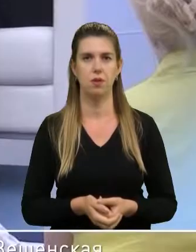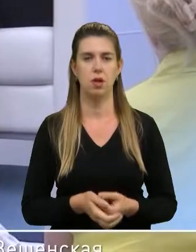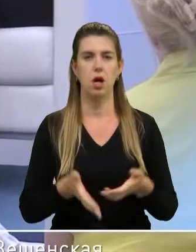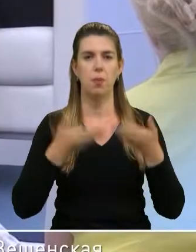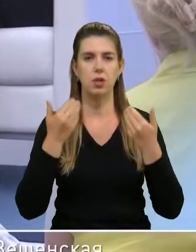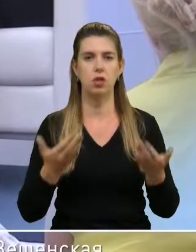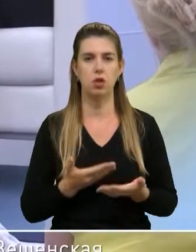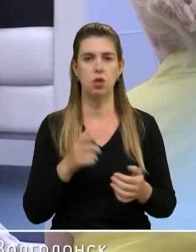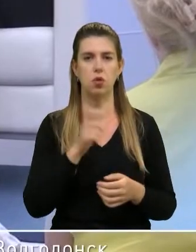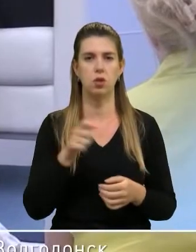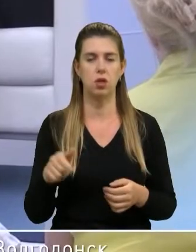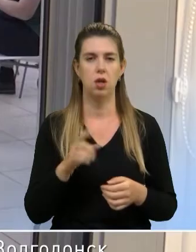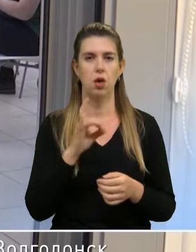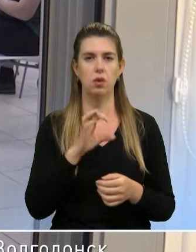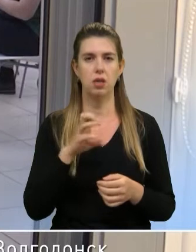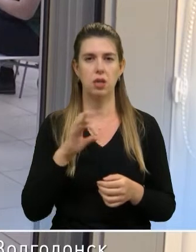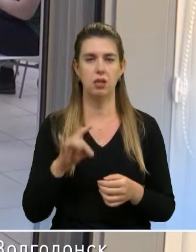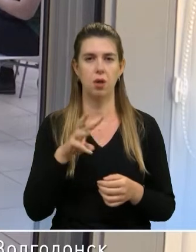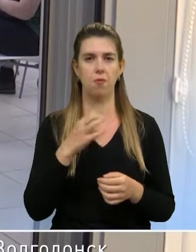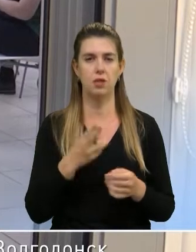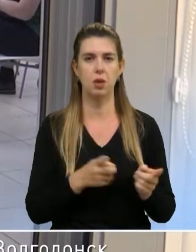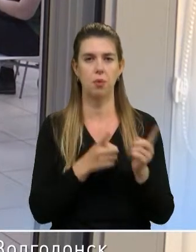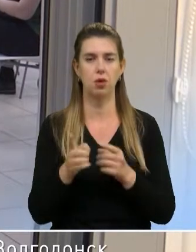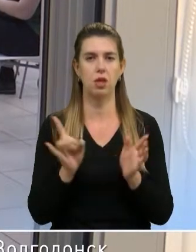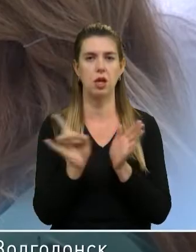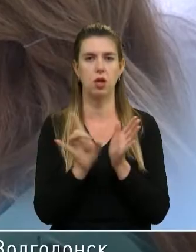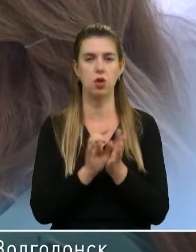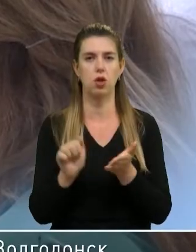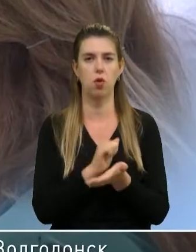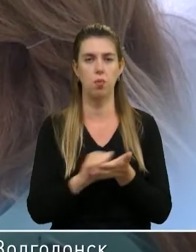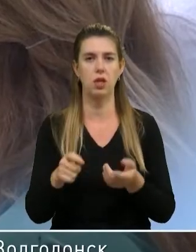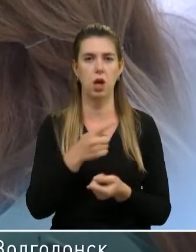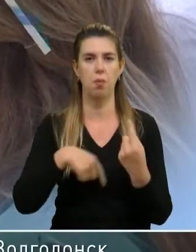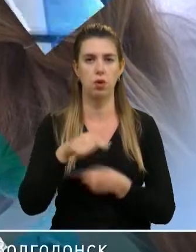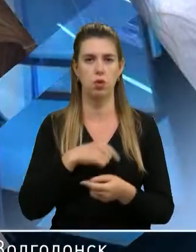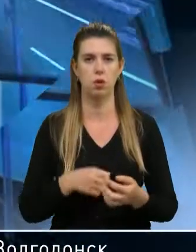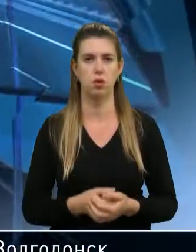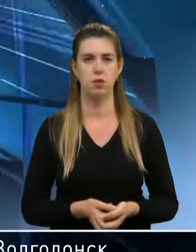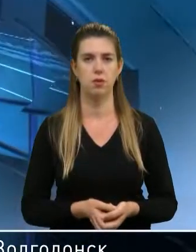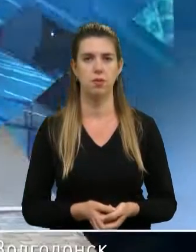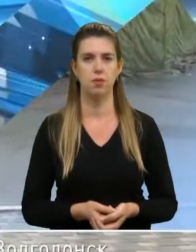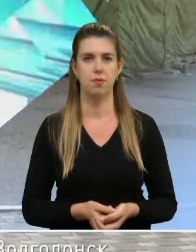Облегчить жизнь граждан. Росреестр и МФЦ переходят на электронный документооборот.